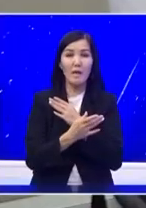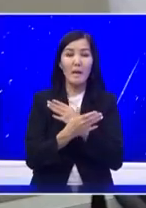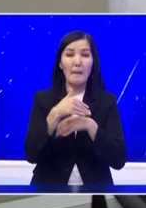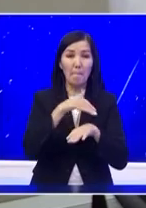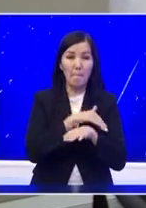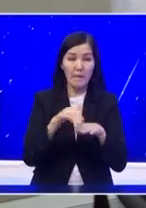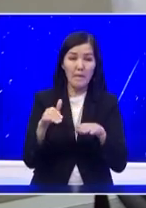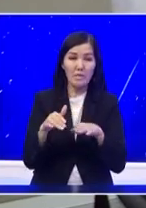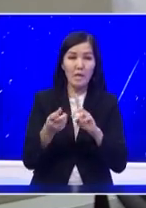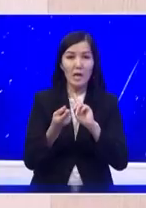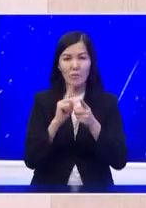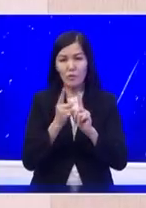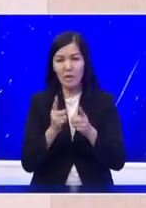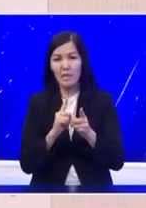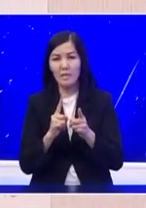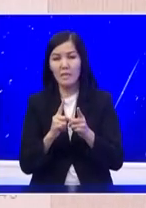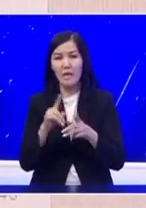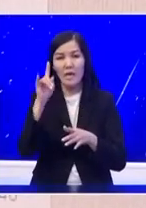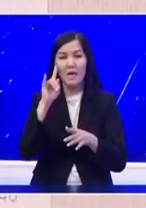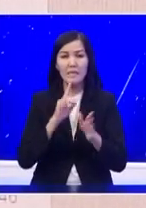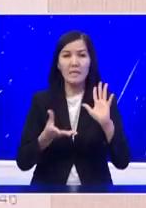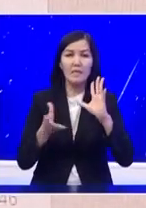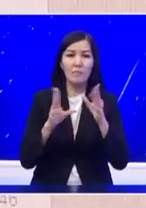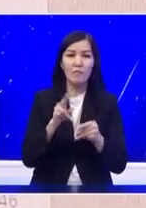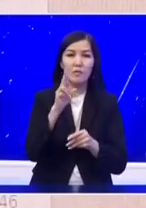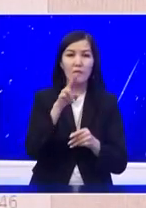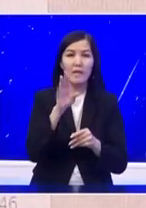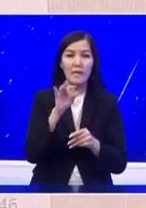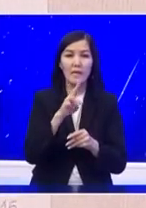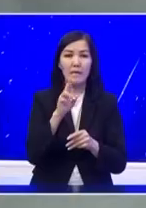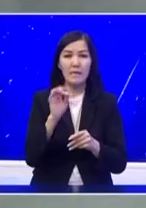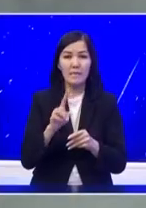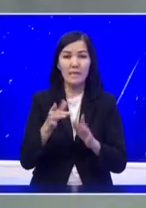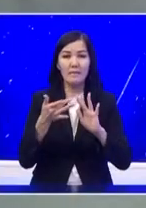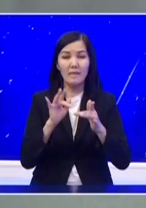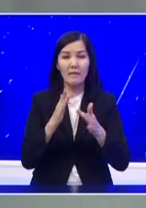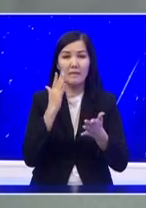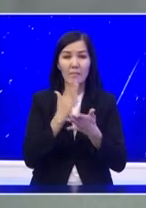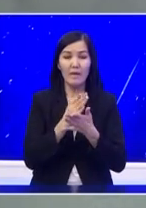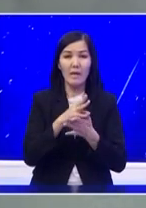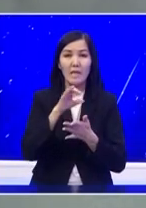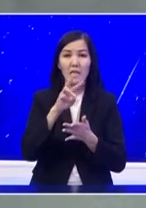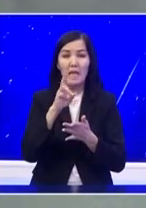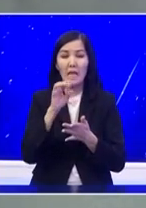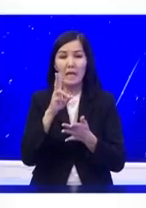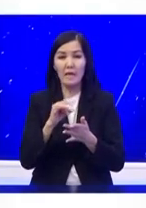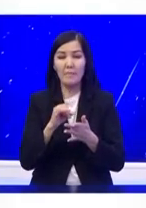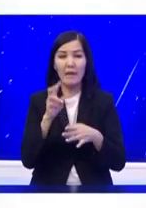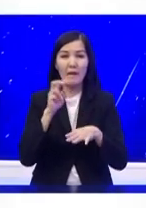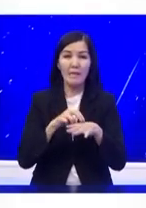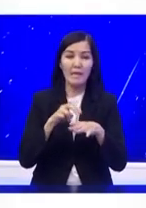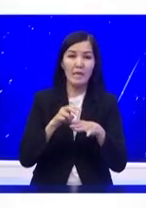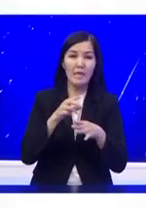препараттарды алмастыратын дәрілер бойынша елімізде дәрі.кз сайты іске қосылған. Мұндан бөлек телеграмда дәрігерлердің сұрақ